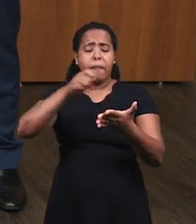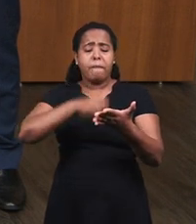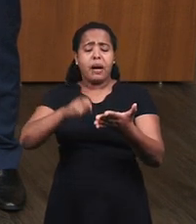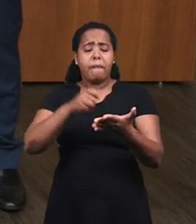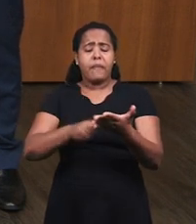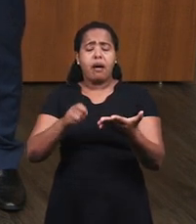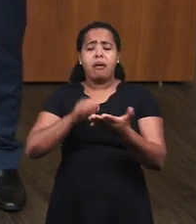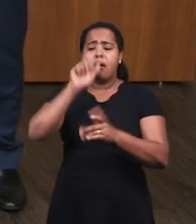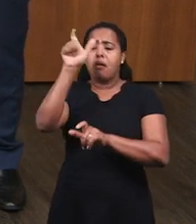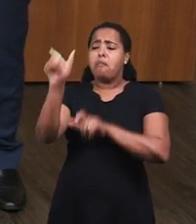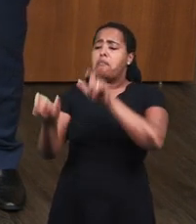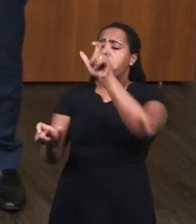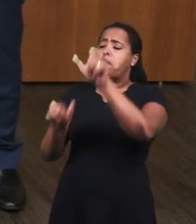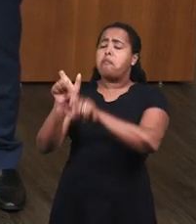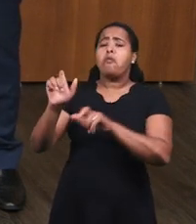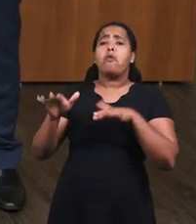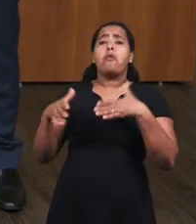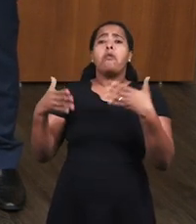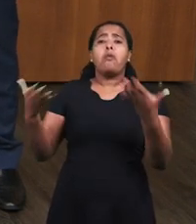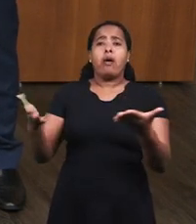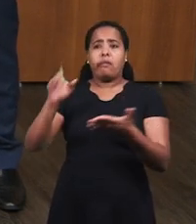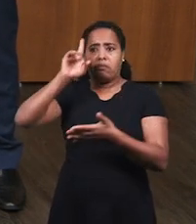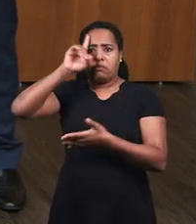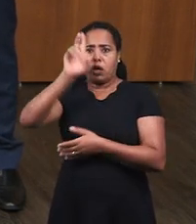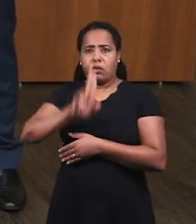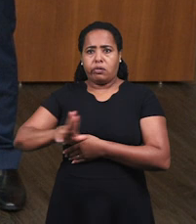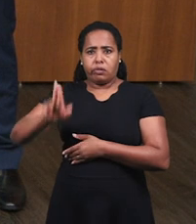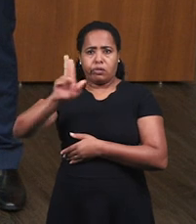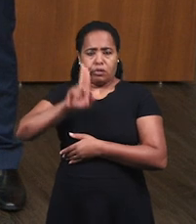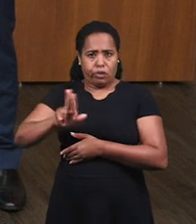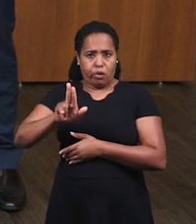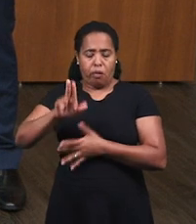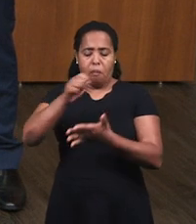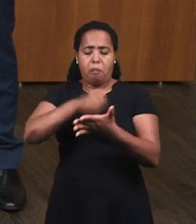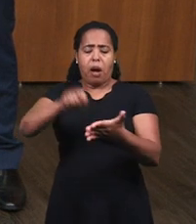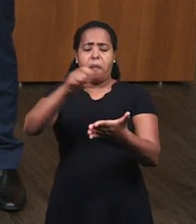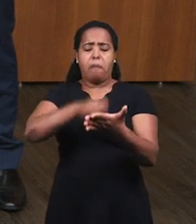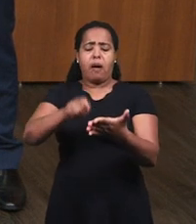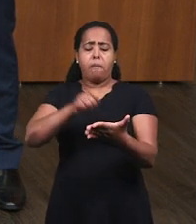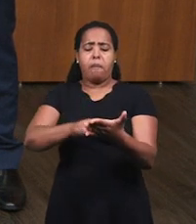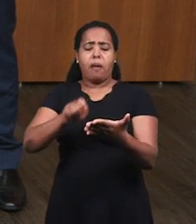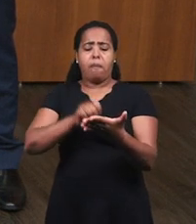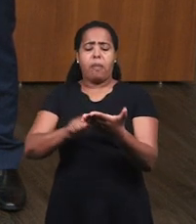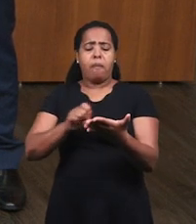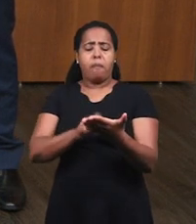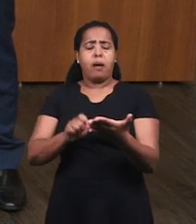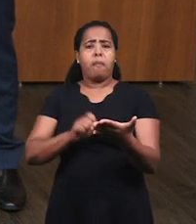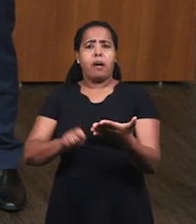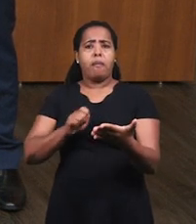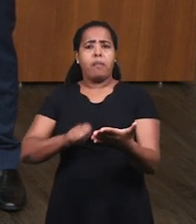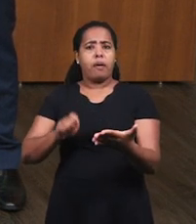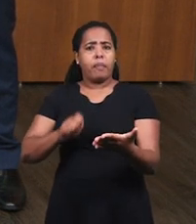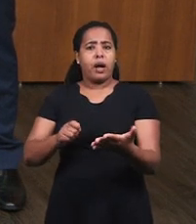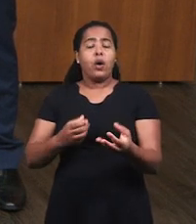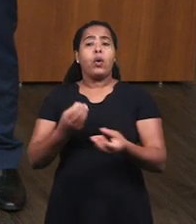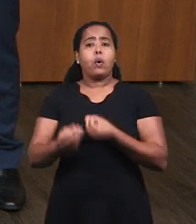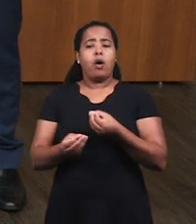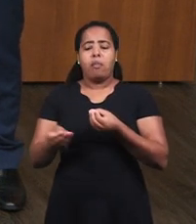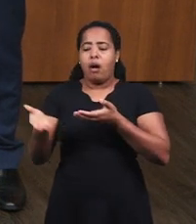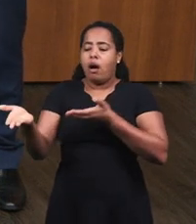историю? И какие ресурсы Бог использовал для библейской истории? Он